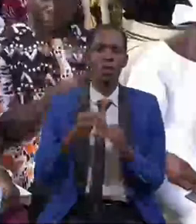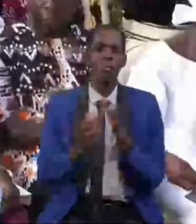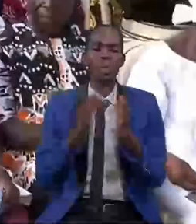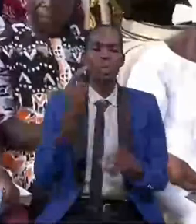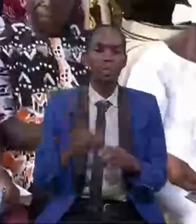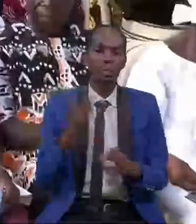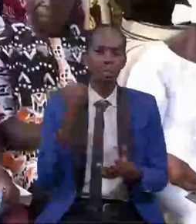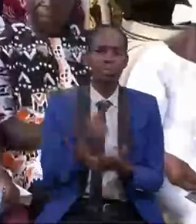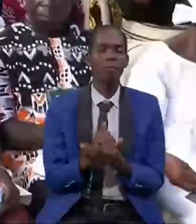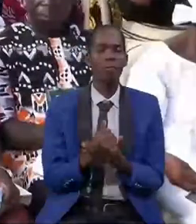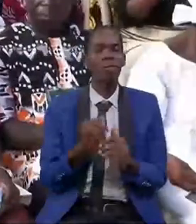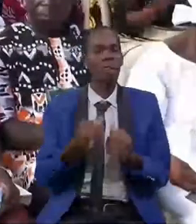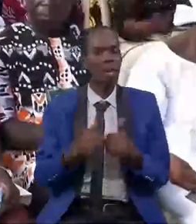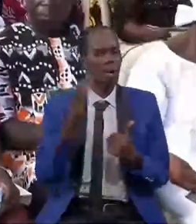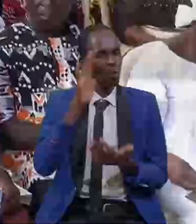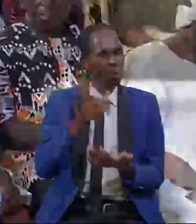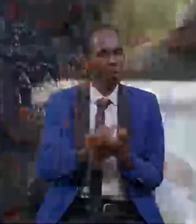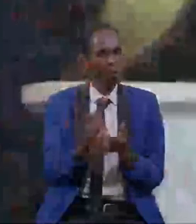Jésus. Comment cela vient?